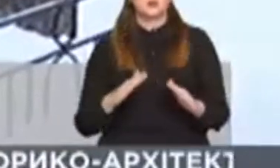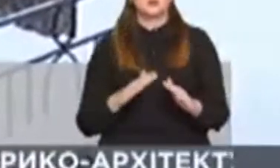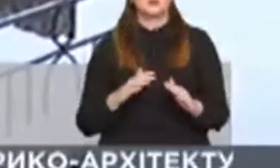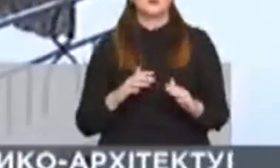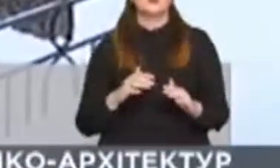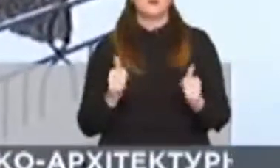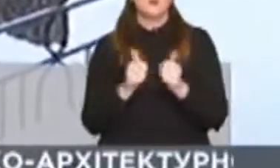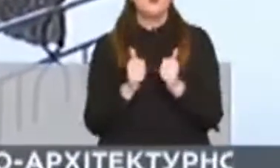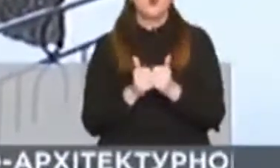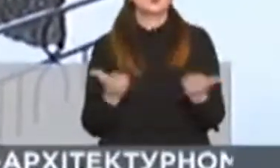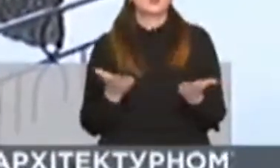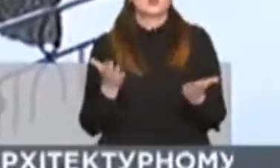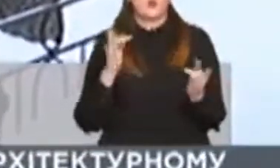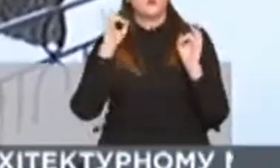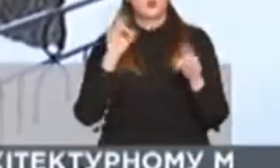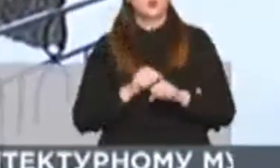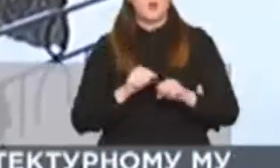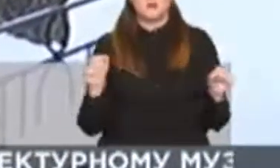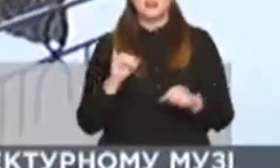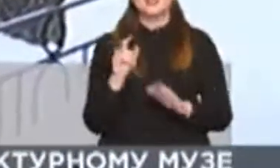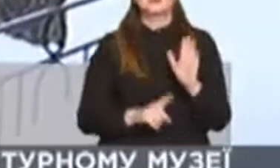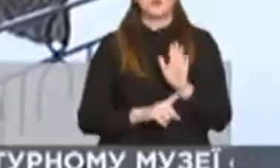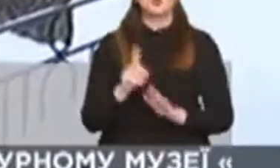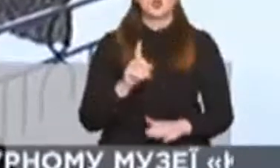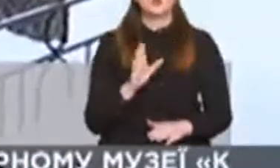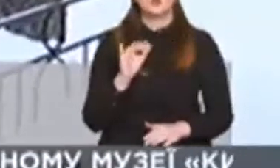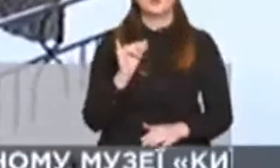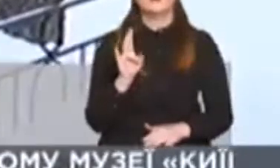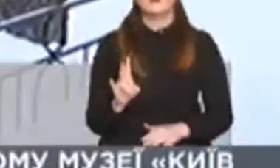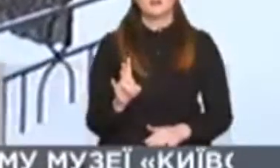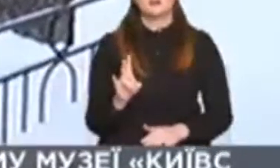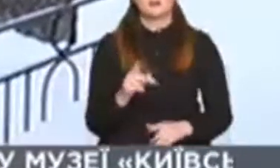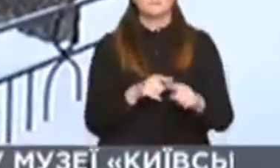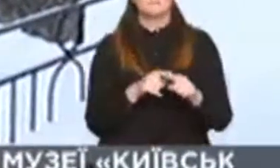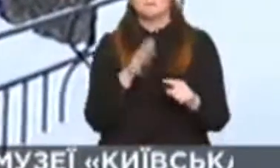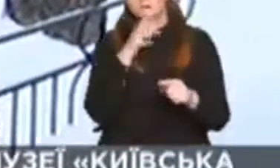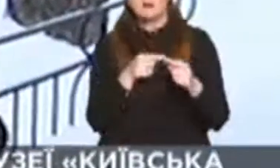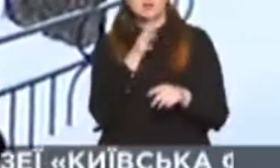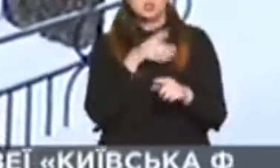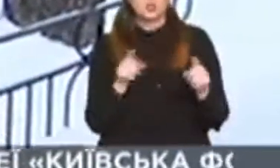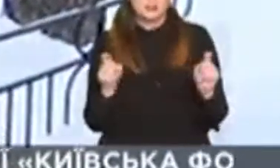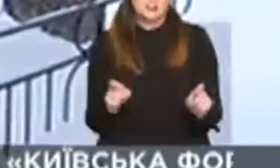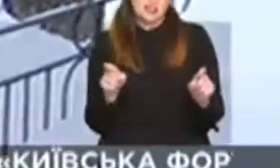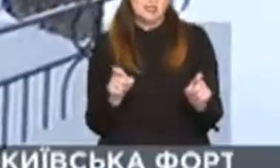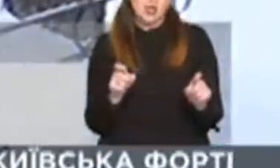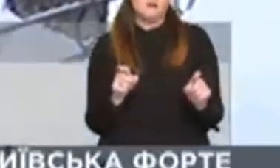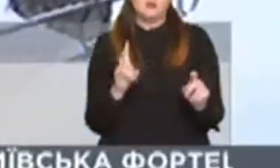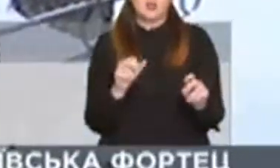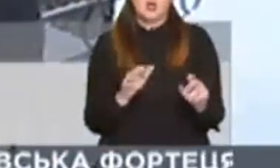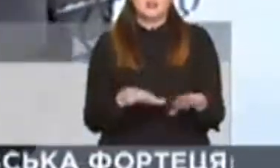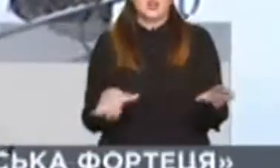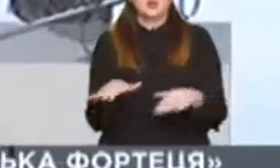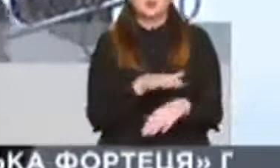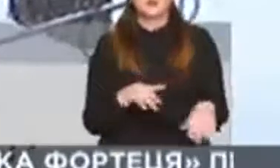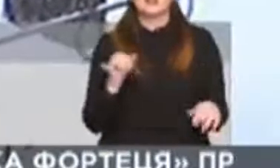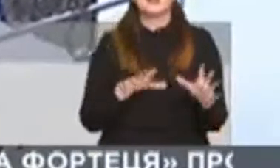подвір'я якого і пролунав вибух. І спочатку він певний час сидів на цьому майданчику дитячому і